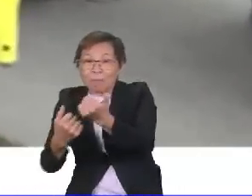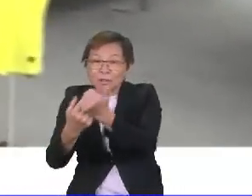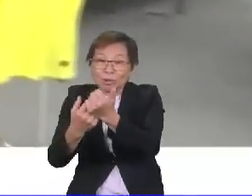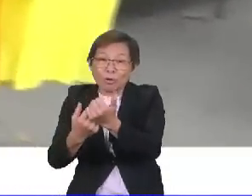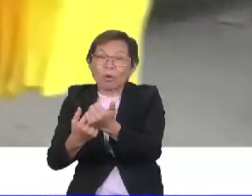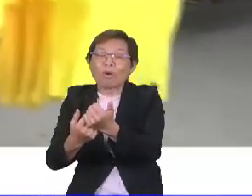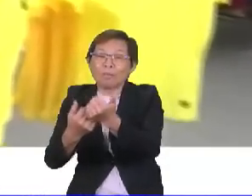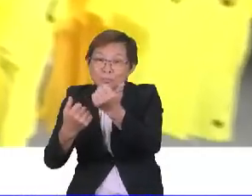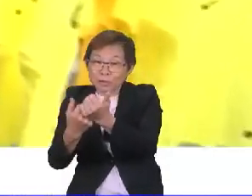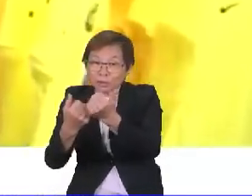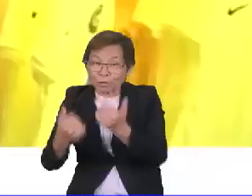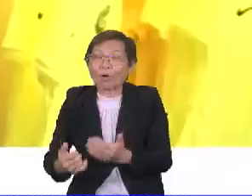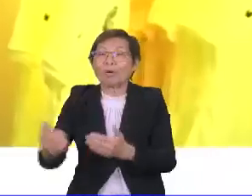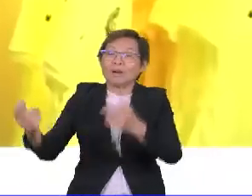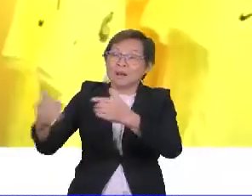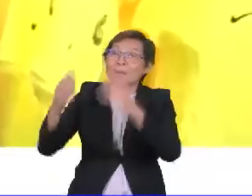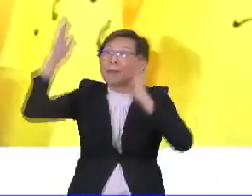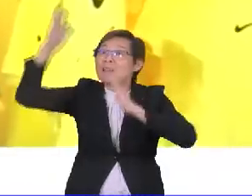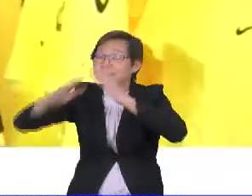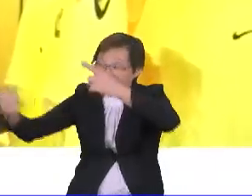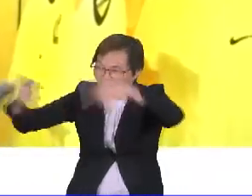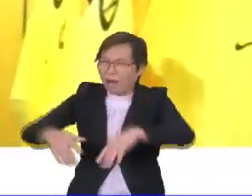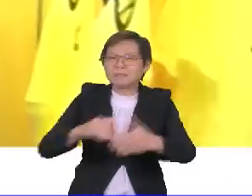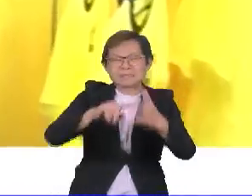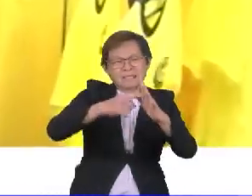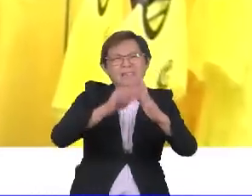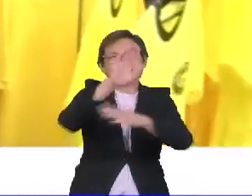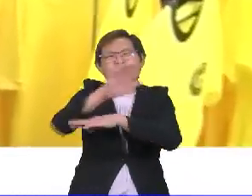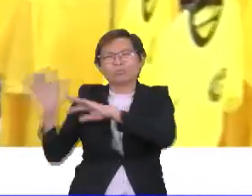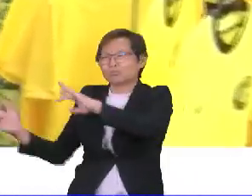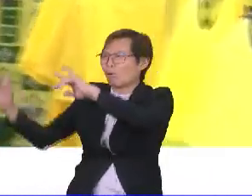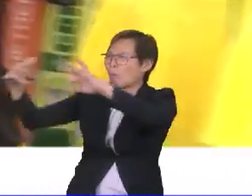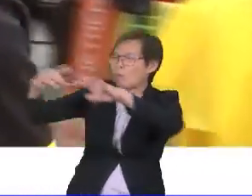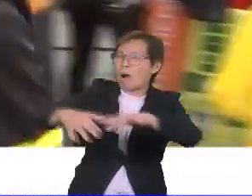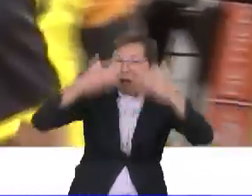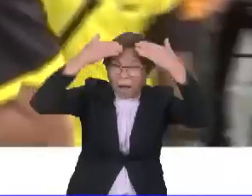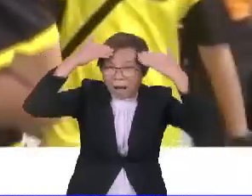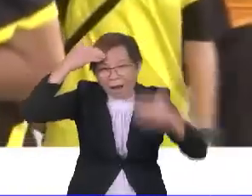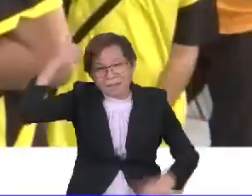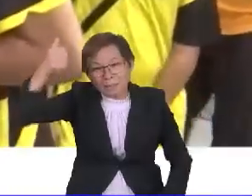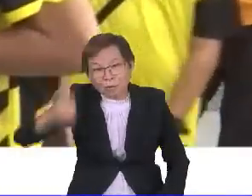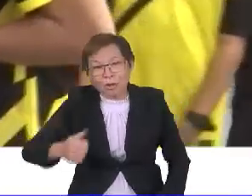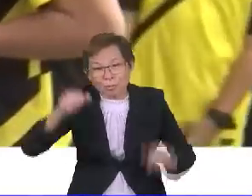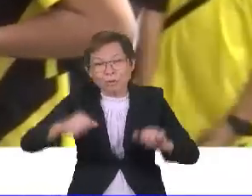hadir awal kejadian sejak Amerika tekan sejak tengah hari tadi mereka sudah berkumpul di sini assalamualaikum